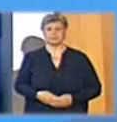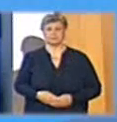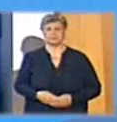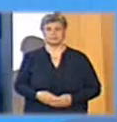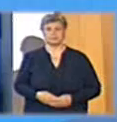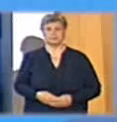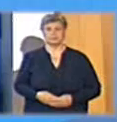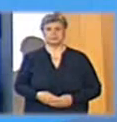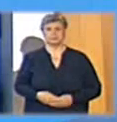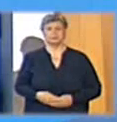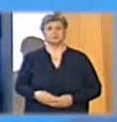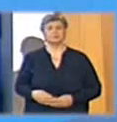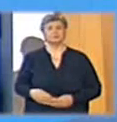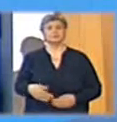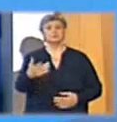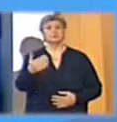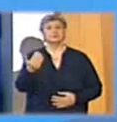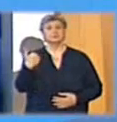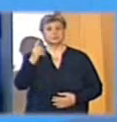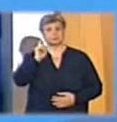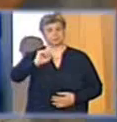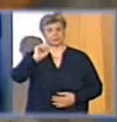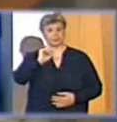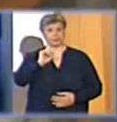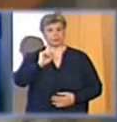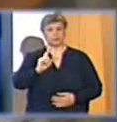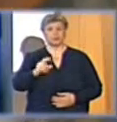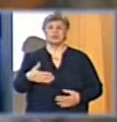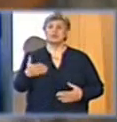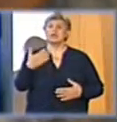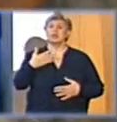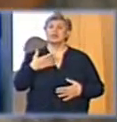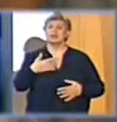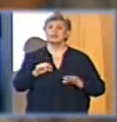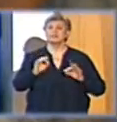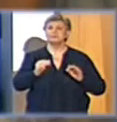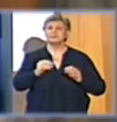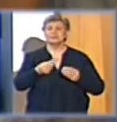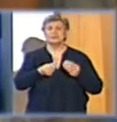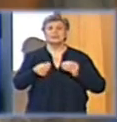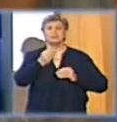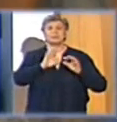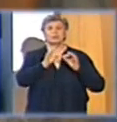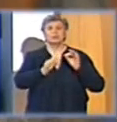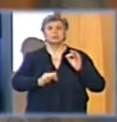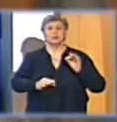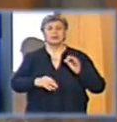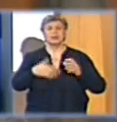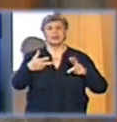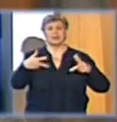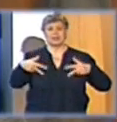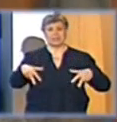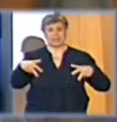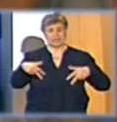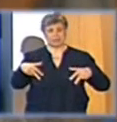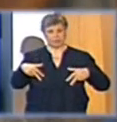Καλησπέρα, Ζορμπά από Capital και Κεφάλαιο. Κύριε εκπρόσωπε, θέλετε να γίνετε λίγο πιο συγκεκριμένοι σε σχέση με την προθεσμία που έχει η κυβέρνηση για τη μεταβίβαση